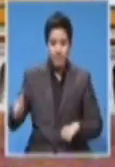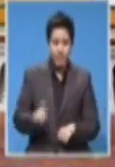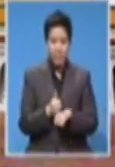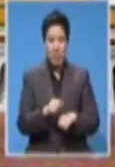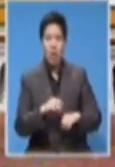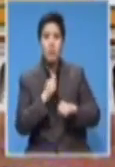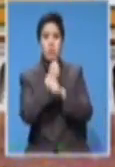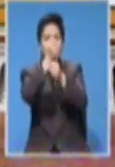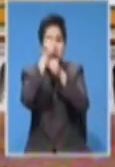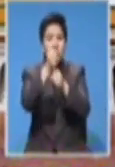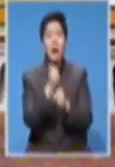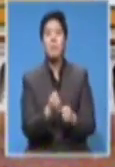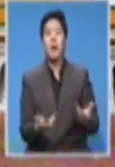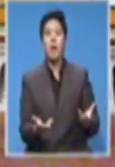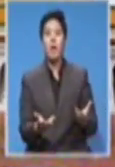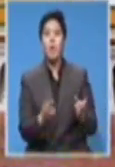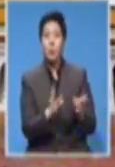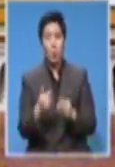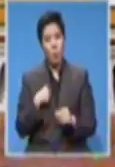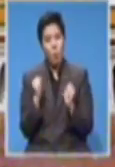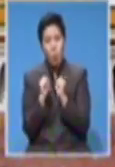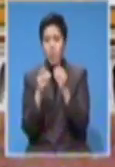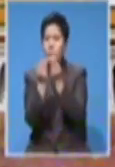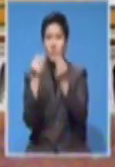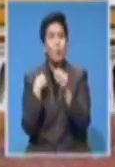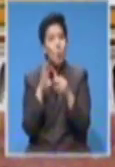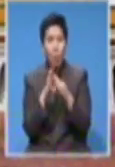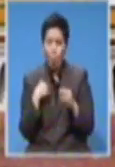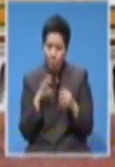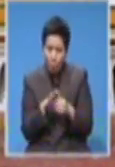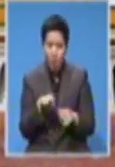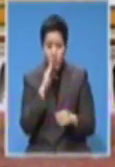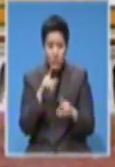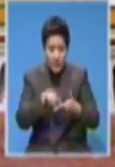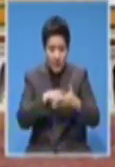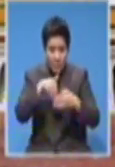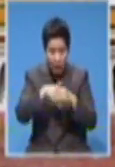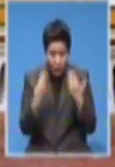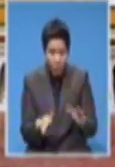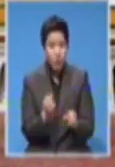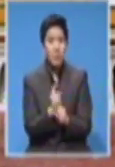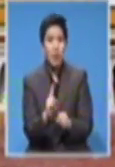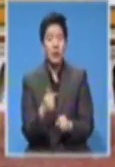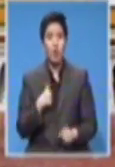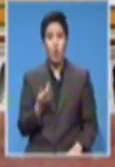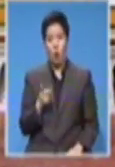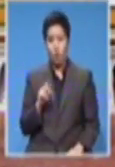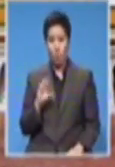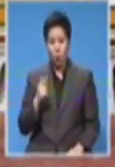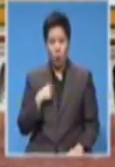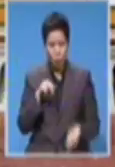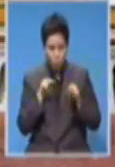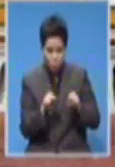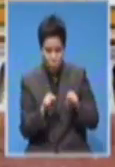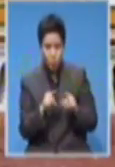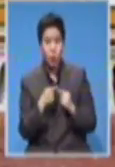ไงนี่ผมห่วงตรงนั้นมากกว่าผมไม่ห่วงรัฐธรรมนูญนะไม่ห่วงอย่างอื่นเท่าไหร่ห่วงตรงนี้นะคสช.จะรับผิดชอบตรงนี้ด้วยนะครับรัฐบาลก็จะดูสถาน